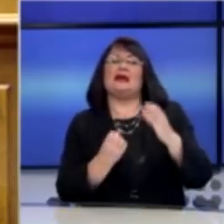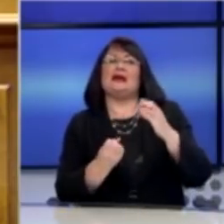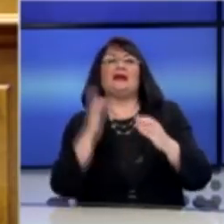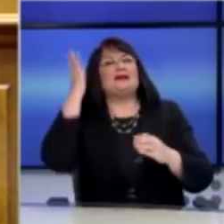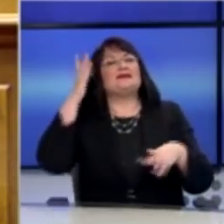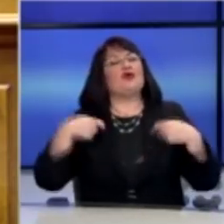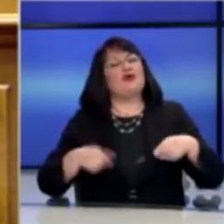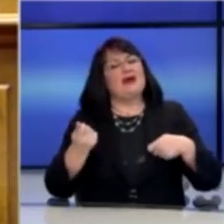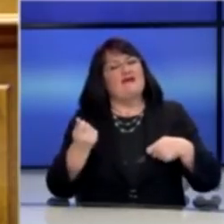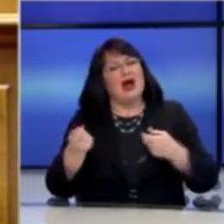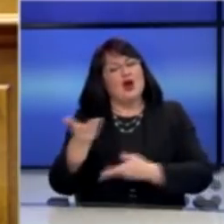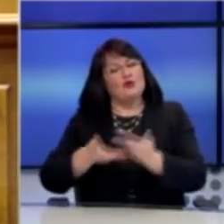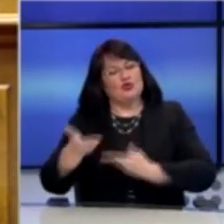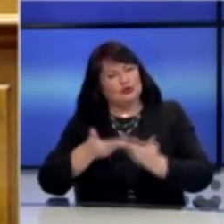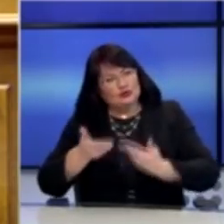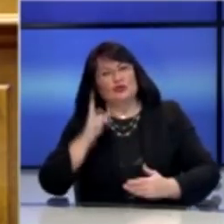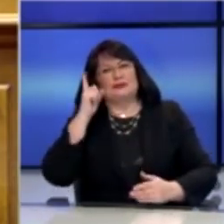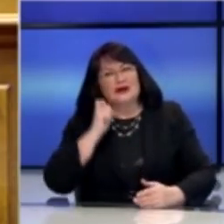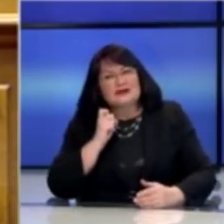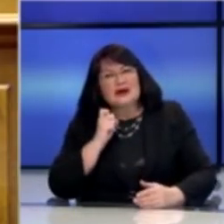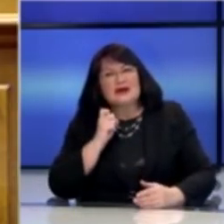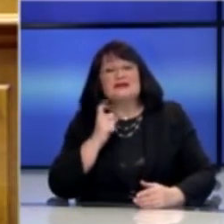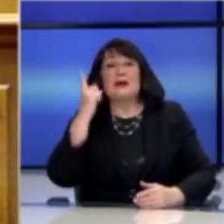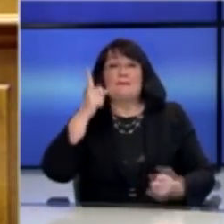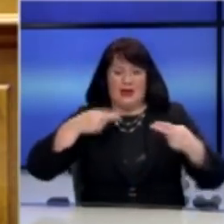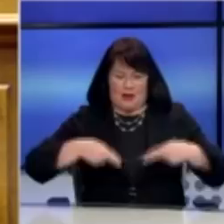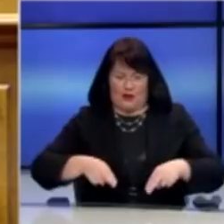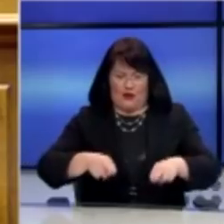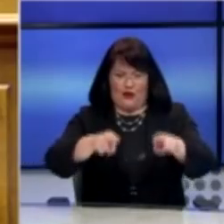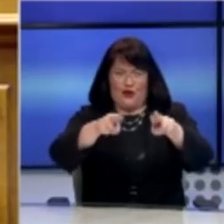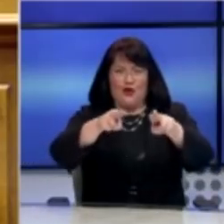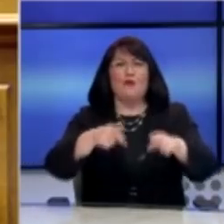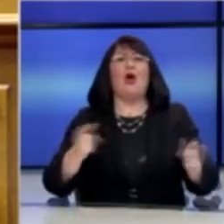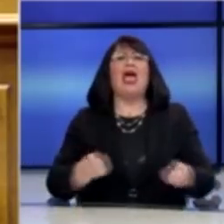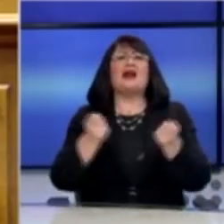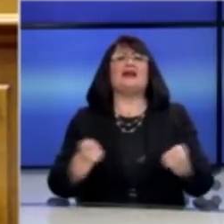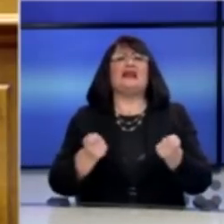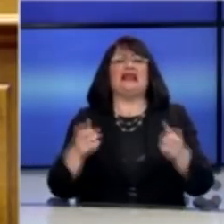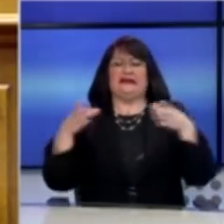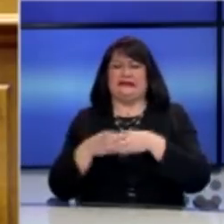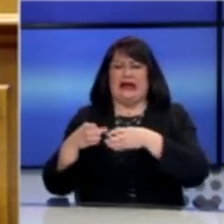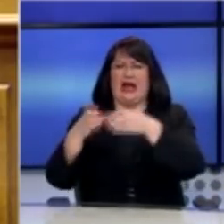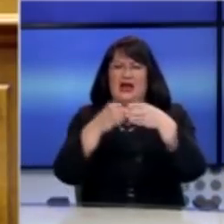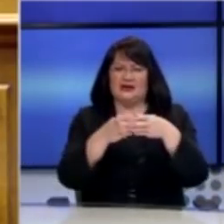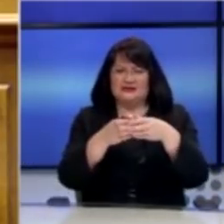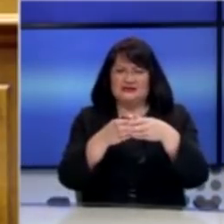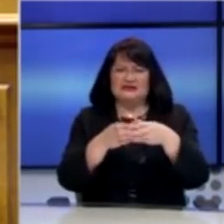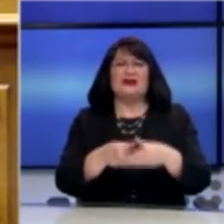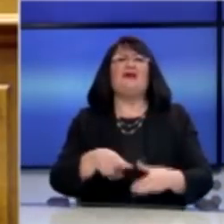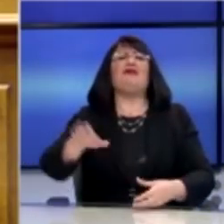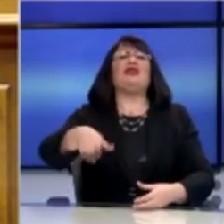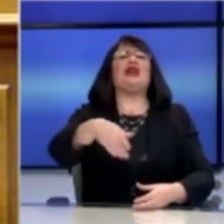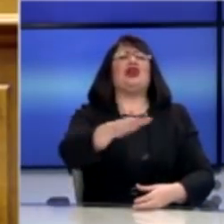του κεφαλαίου. Γι' αυτό μονόδρομός σας είναι η επίθεση στην εργατική τάξη, η φθηνότερη εργατική